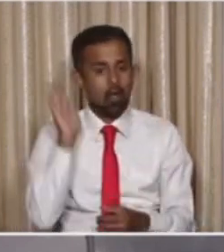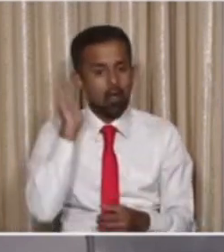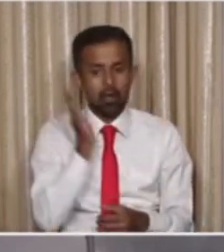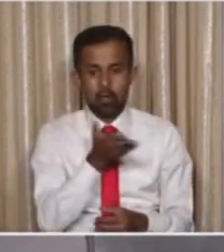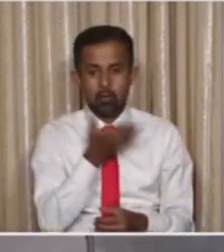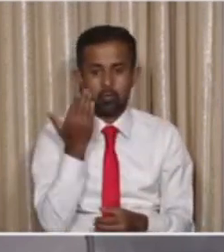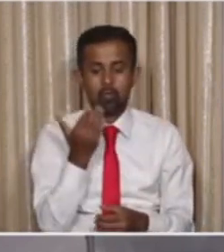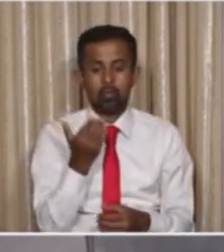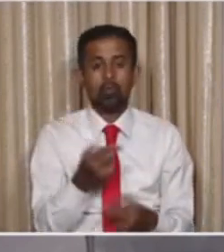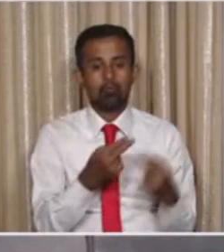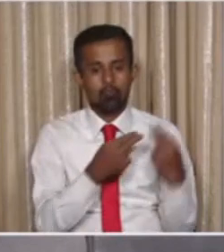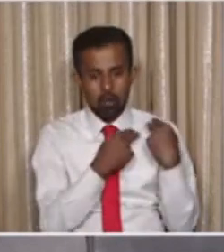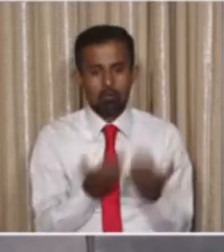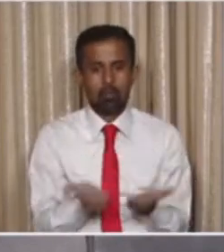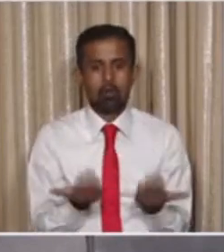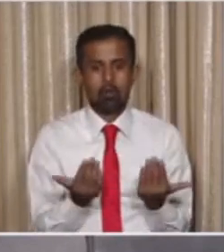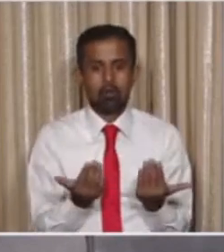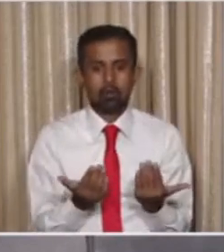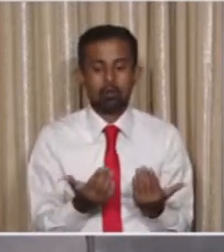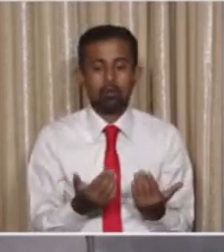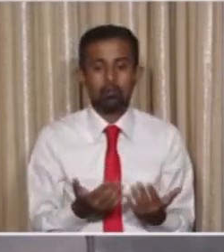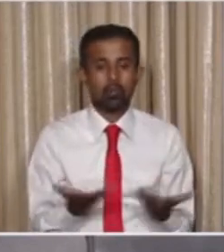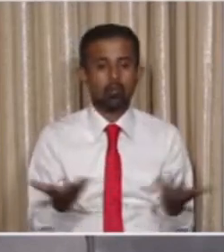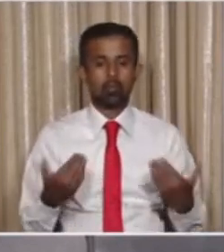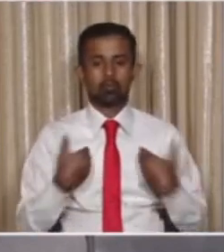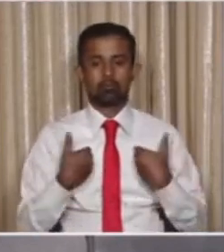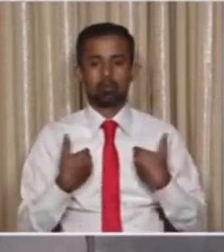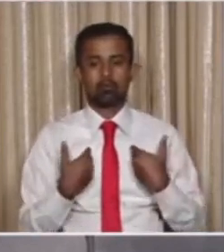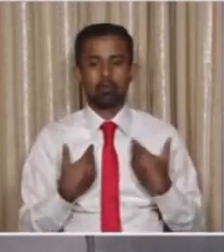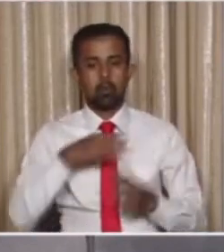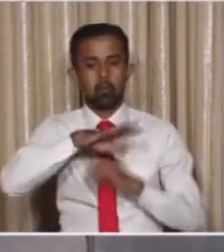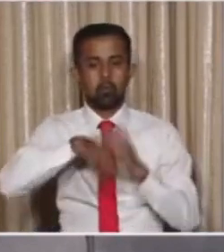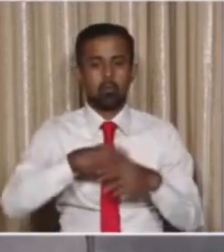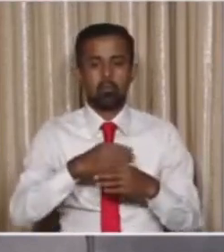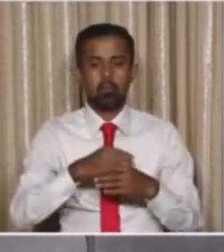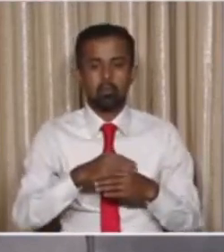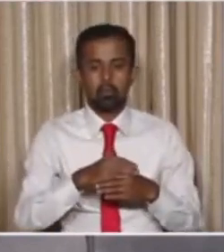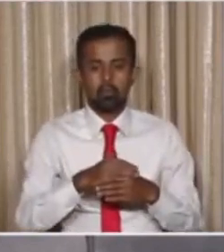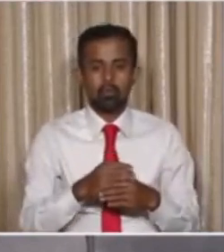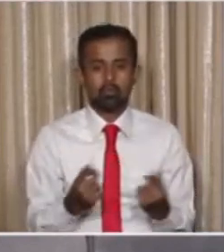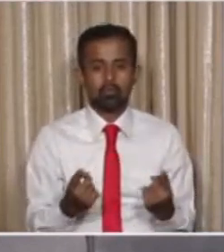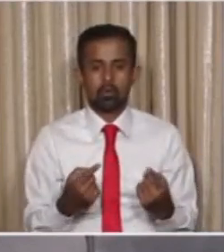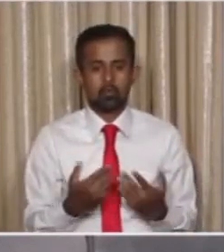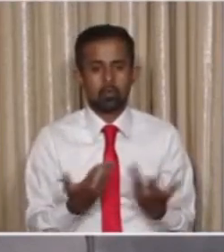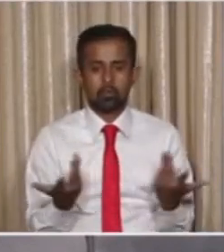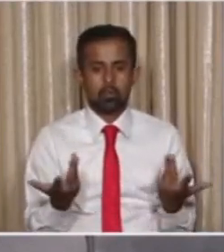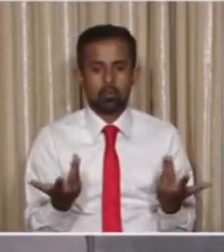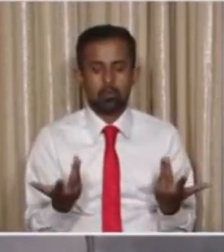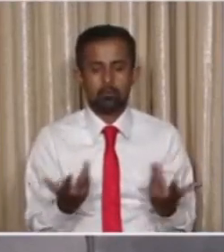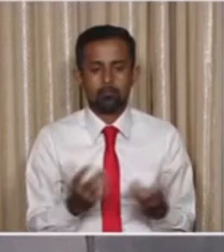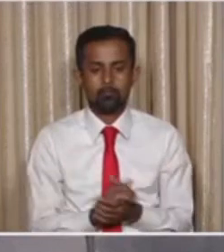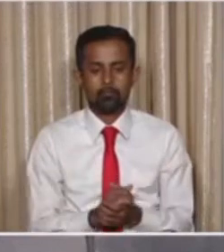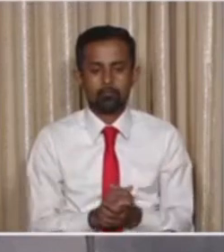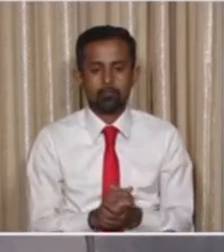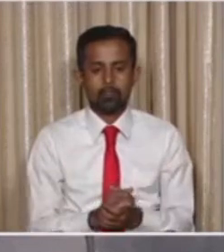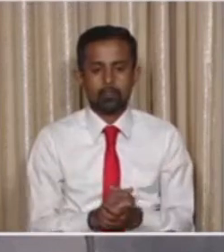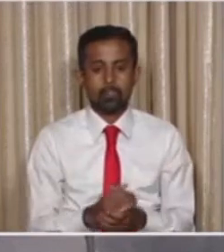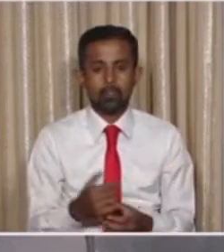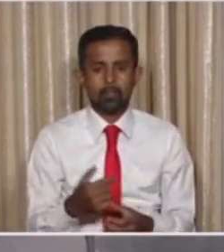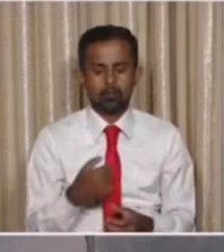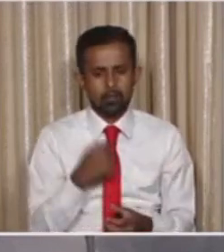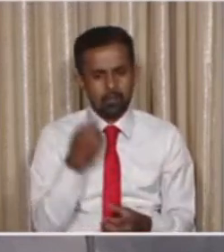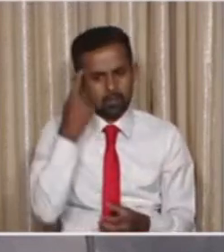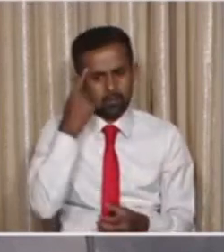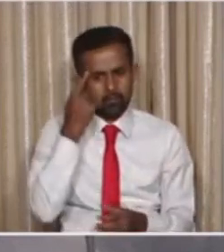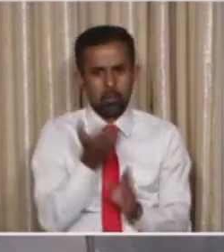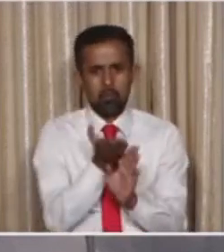ඒ අය වගේකින් බාර ගන්නවා. මේ කොහොමත් ඉන්න මාව මේකට පටලවා ගන්නට කිසිම අවශ්‍යතාවක් මට පේන්නේ නැහැ. ඊළඟට මට හිතෙනවා මේක